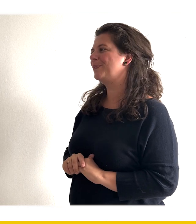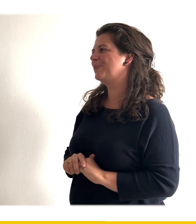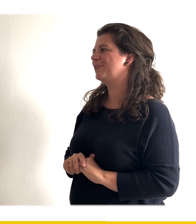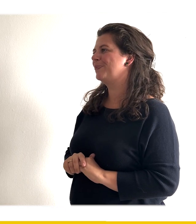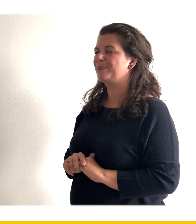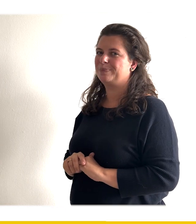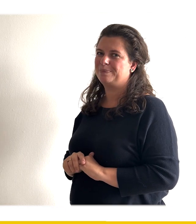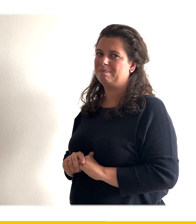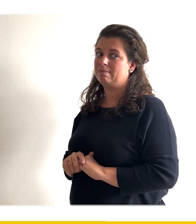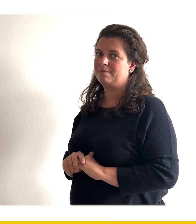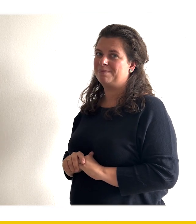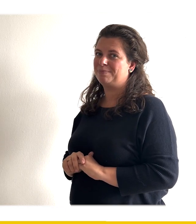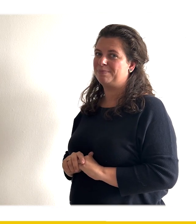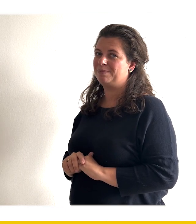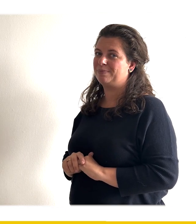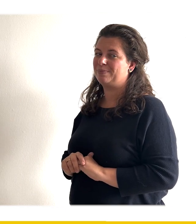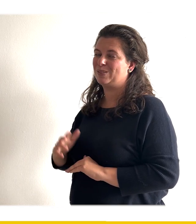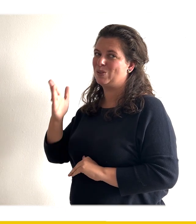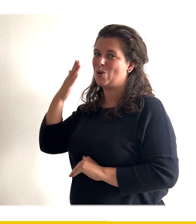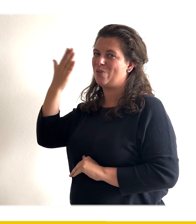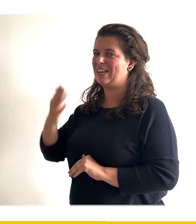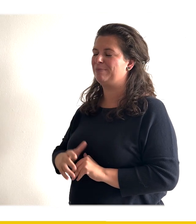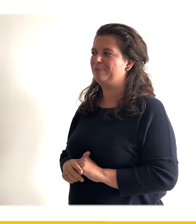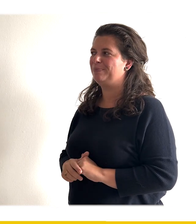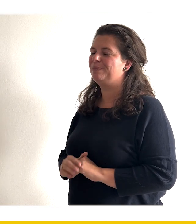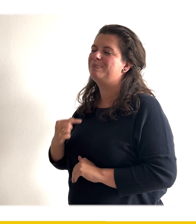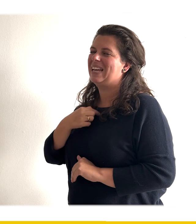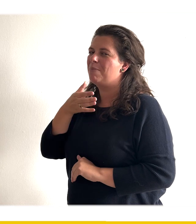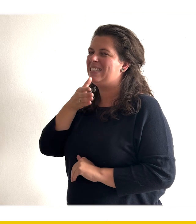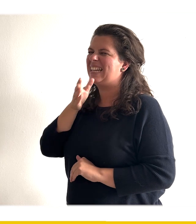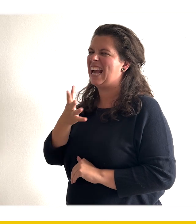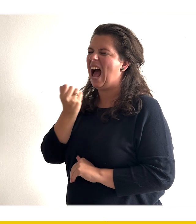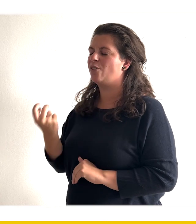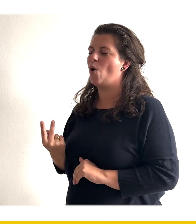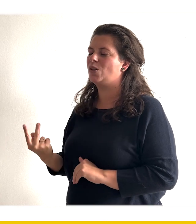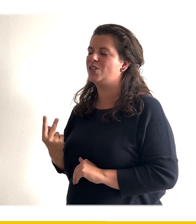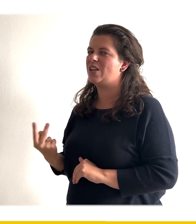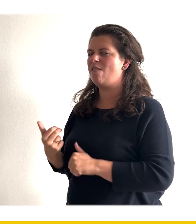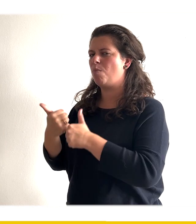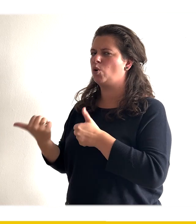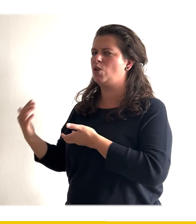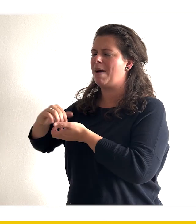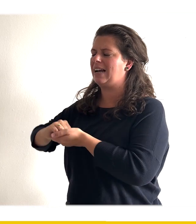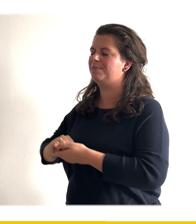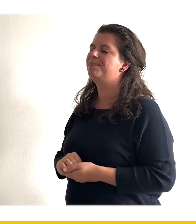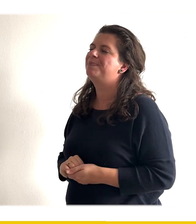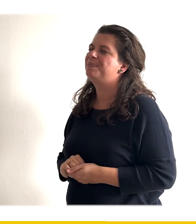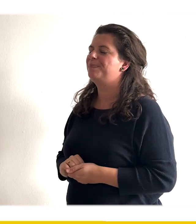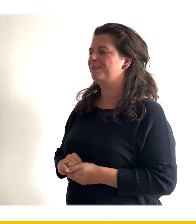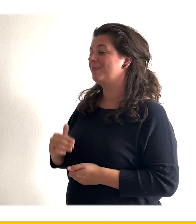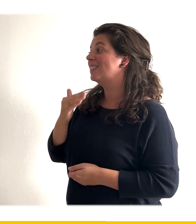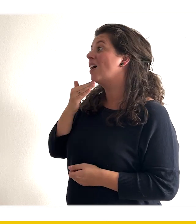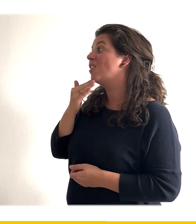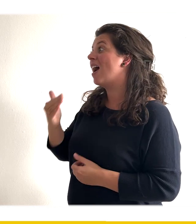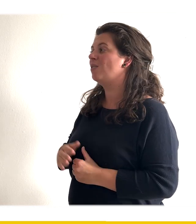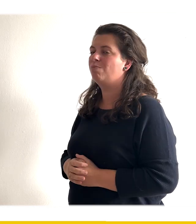Sophie. Ik heb weer even wat drinken voor ons gehaald. Alsjeblieft. Moeten we even goed maken, ja? Dankjewel, Olly. Hey, lekker